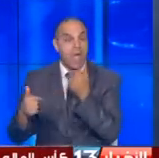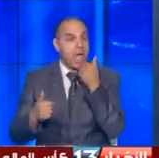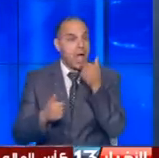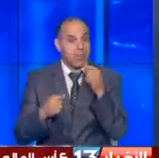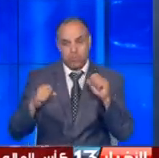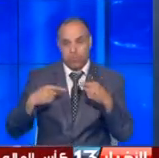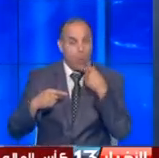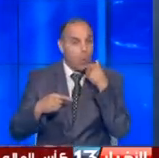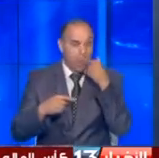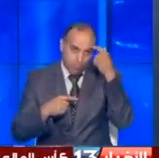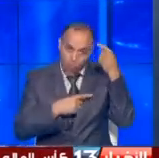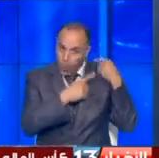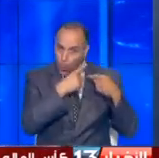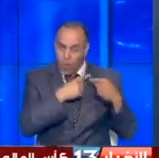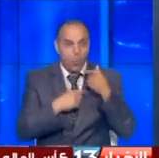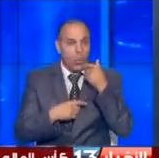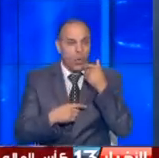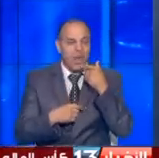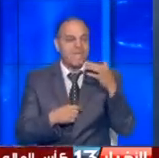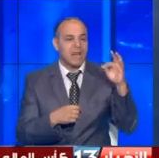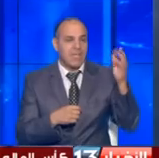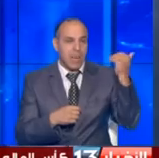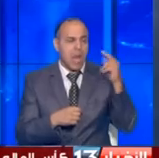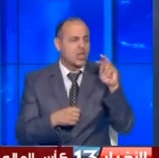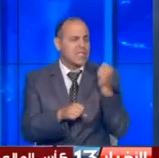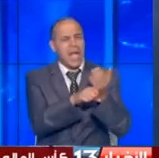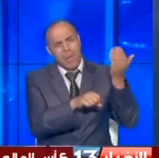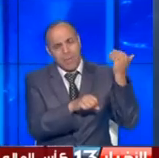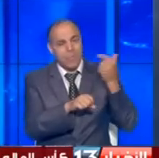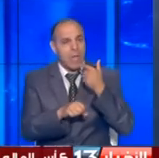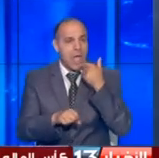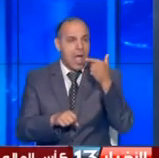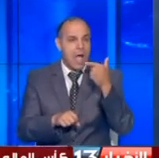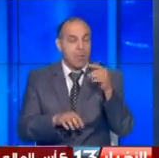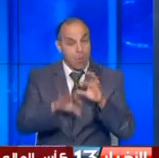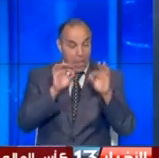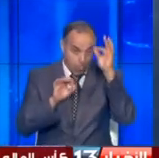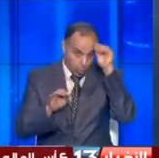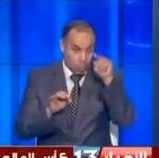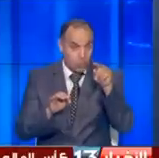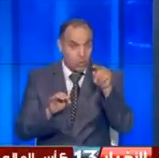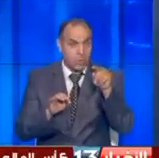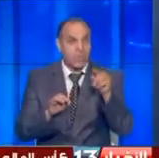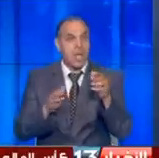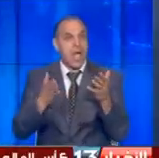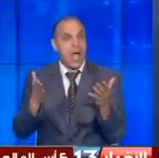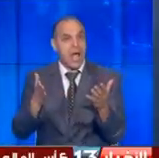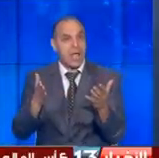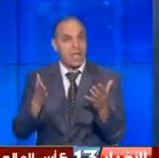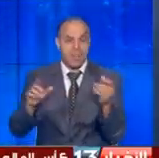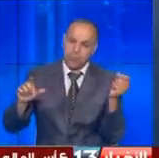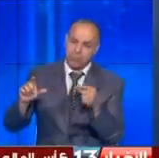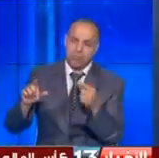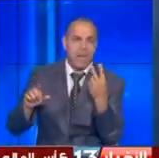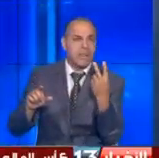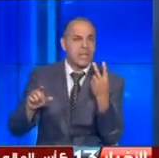لقاء يعيد إلى الأذهان مواجهة مونديال فرنسا قبل 20 عاما، وقتها أبلى المنتخب التونسي البلاء الحسن قبل أن ينهزم